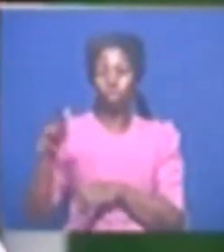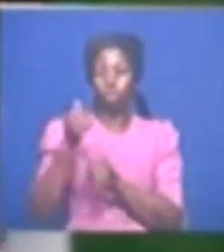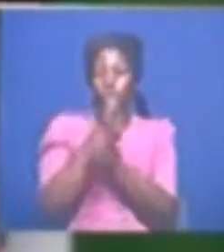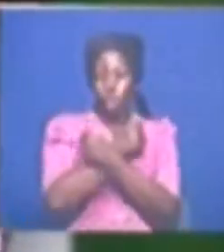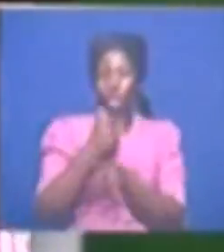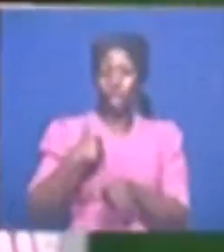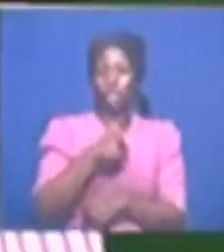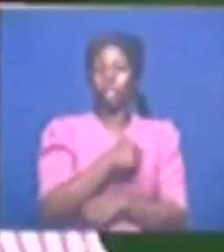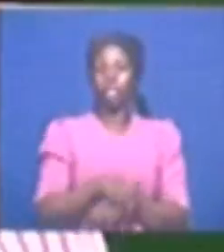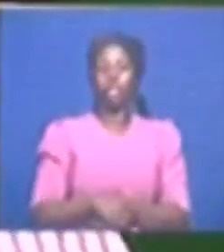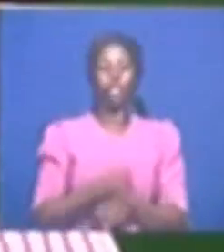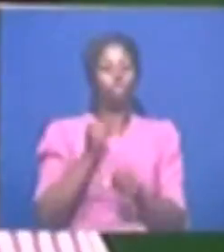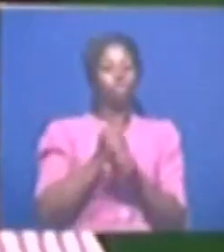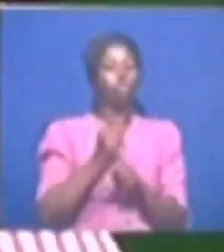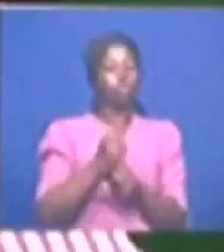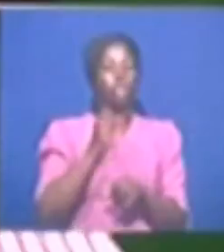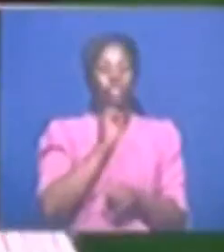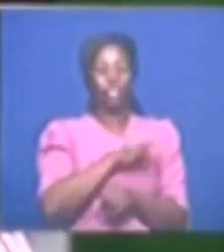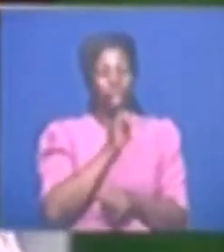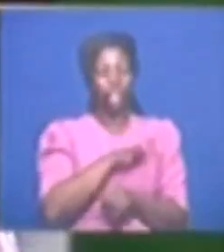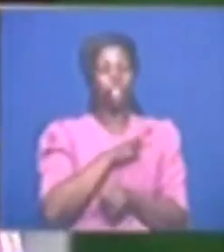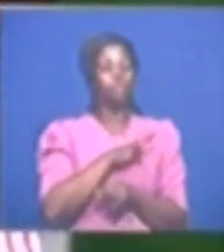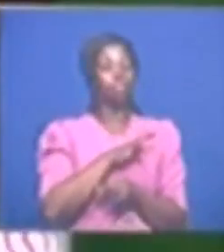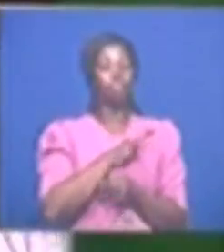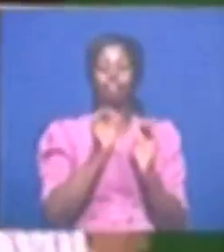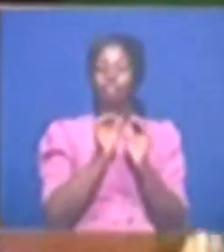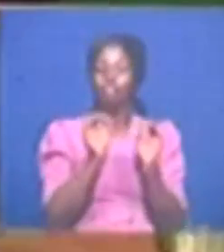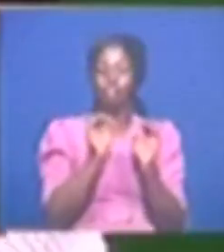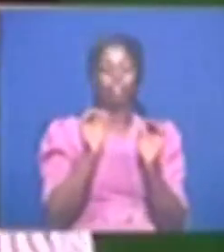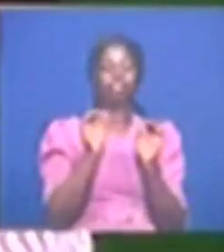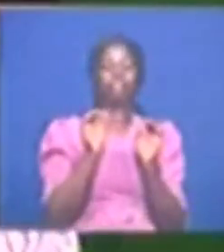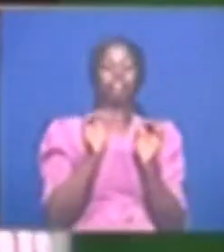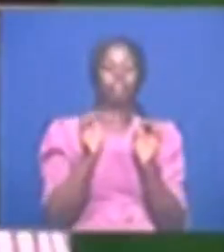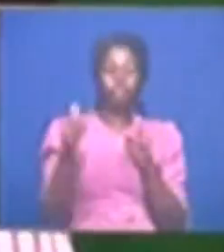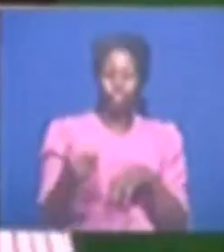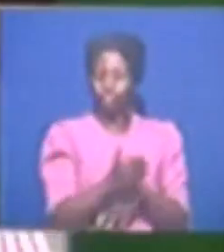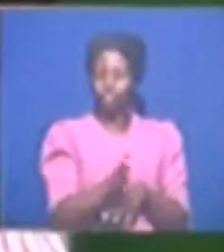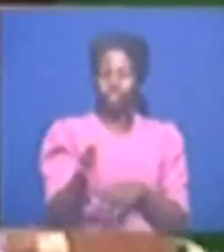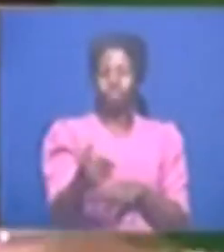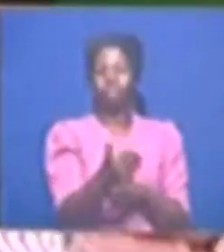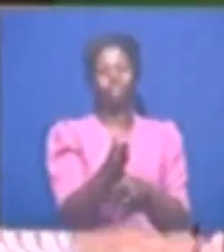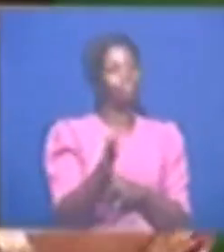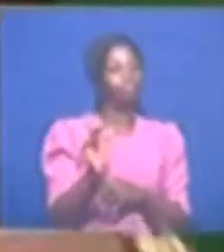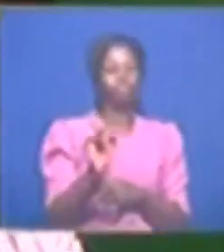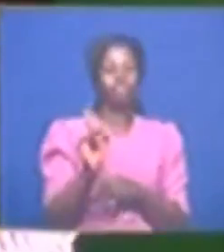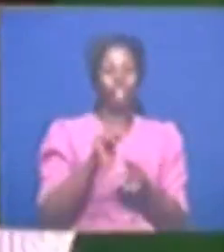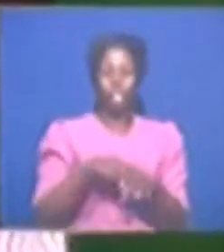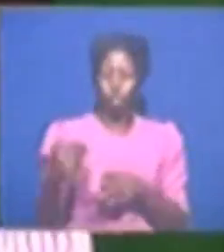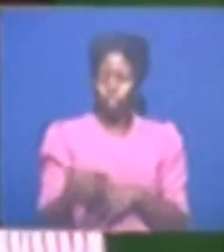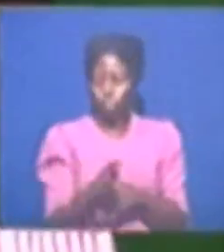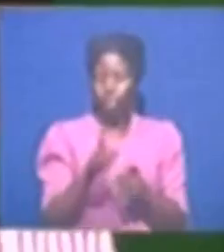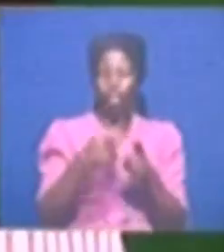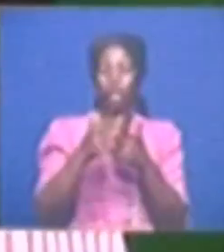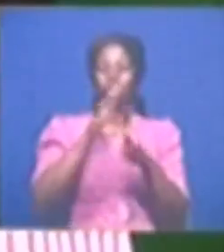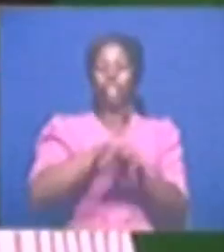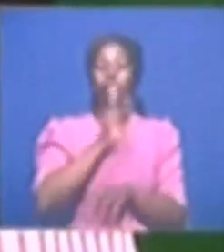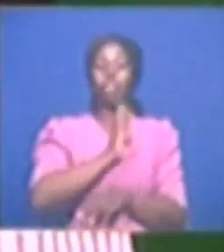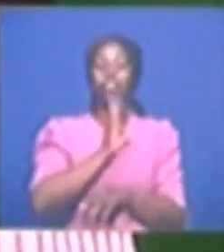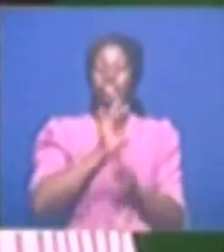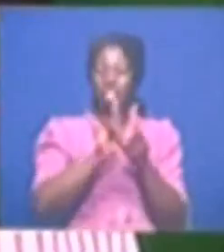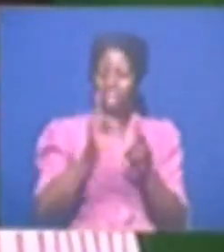vichochoroni. Tuamini ukiingia vichochoroni unatoka na manufaa. Na sisi tuko nyuma yako, tutaingia kwenye